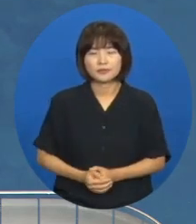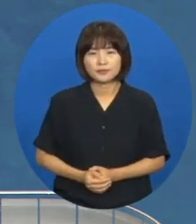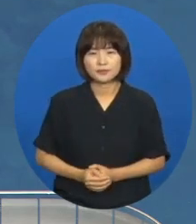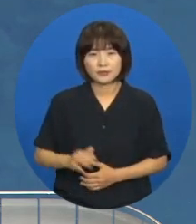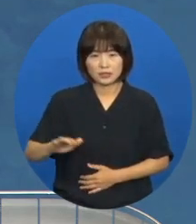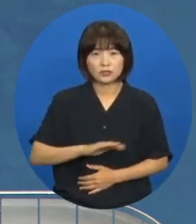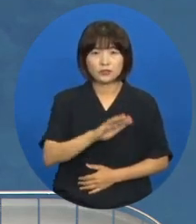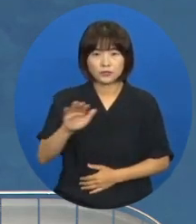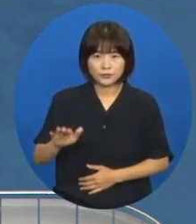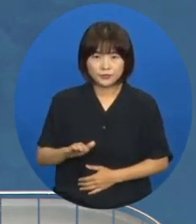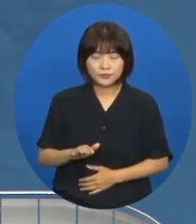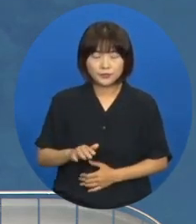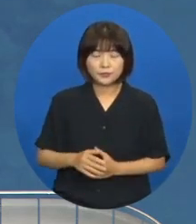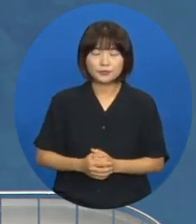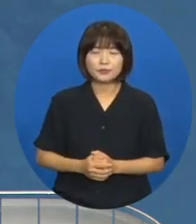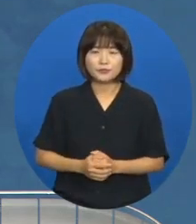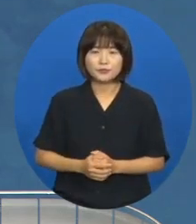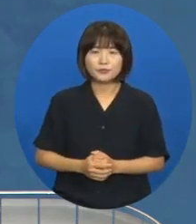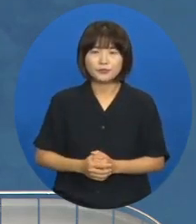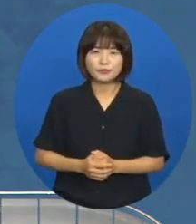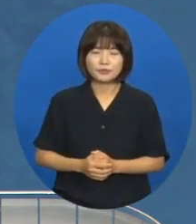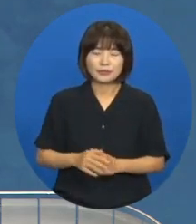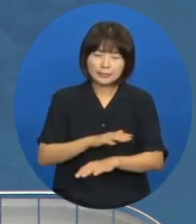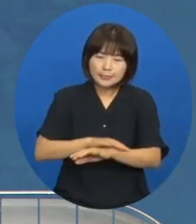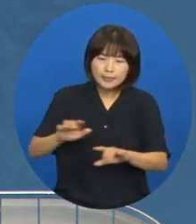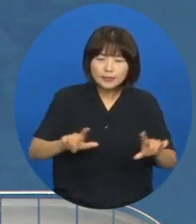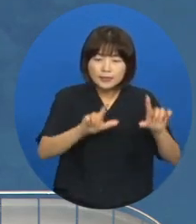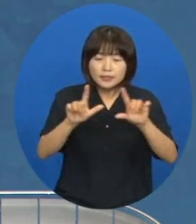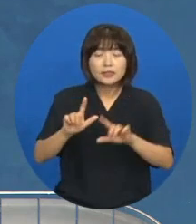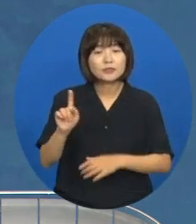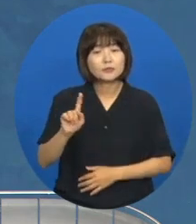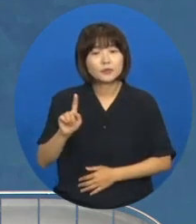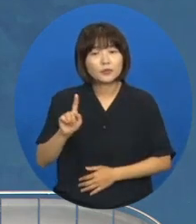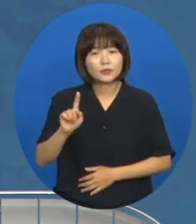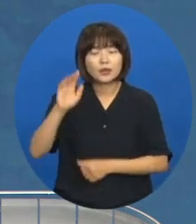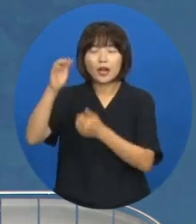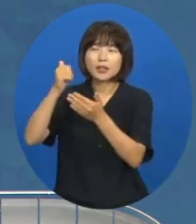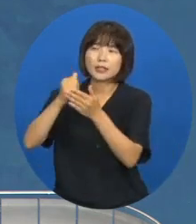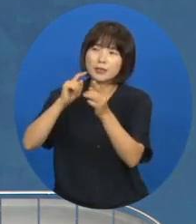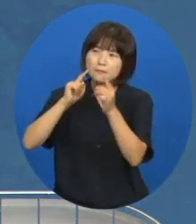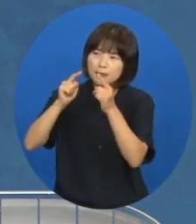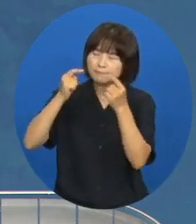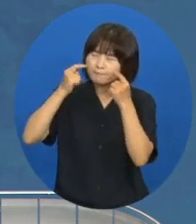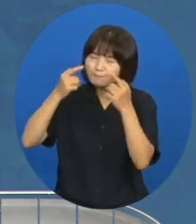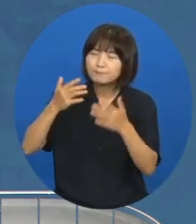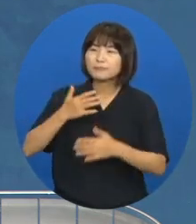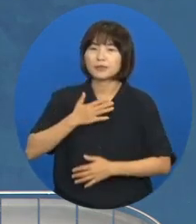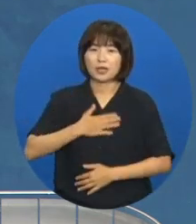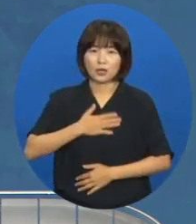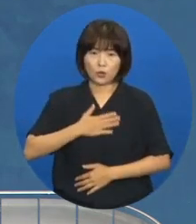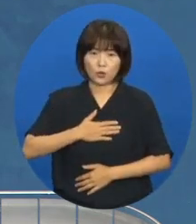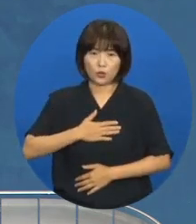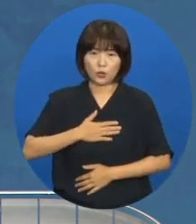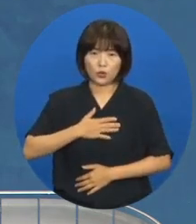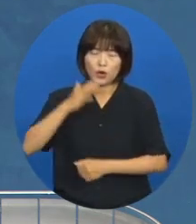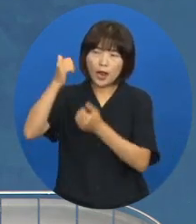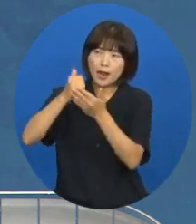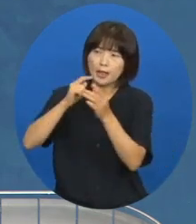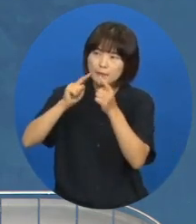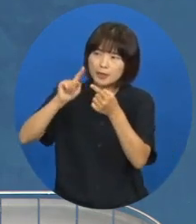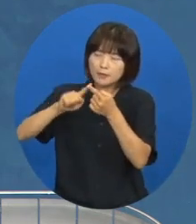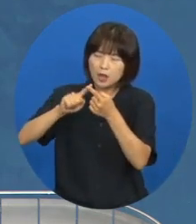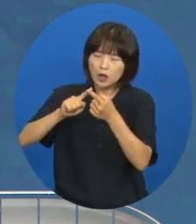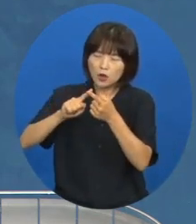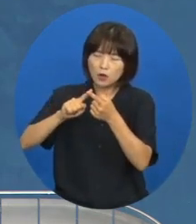우리가 어떻게 하면 잘 사는 거죠? 하나님의 말씀을 정확히 알고 하나님의 말씀대로